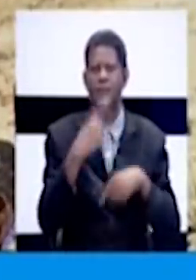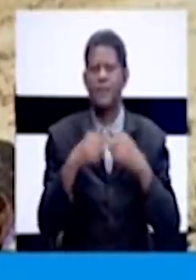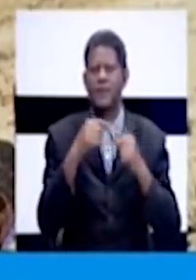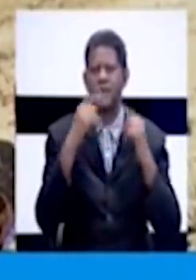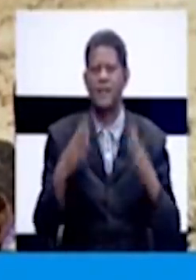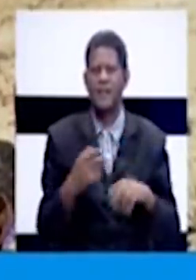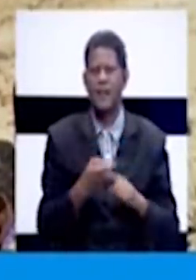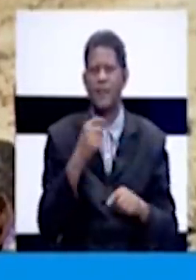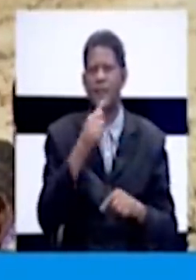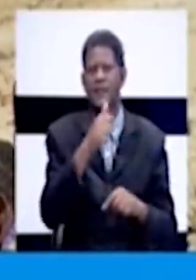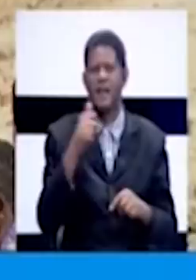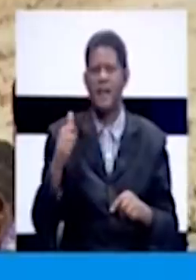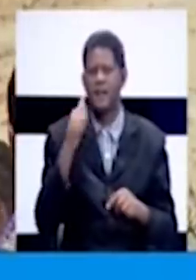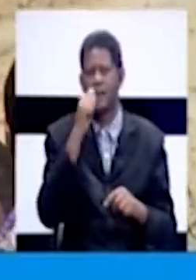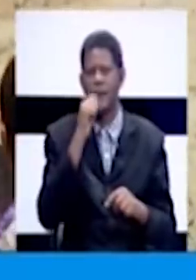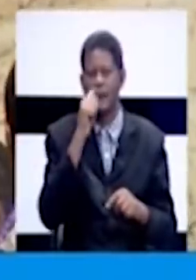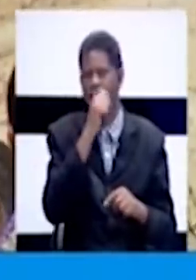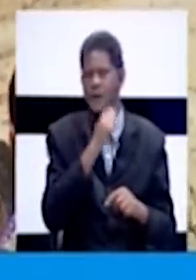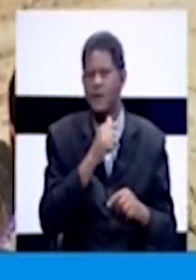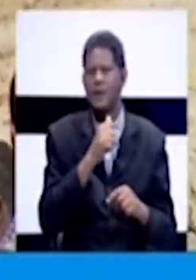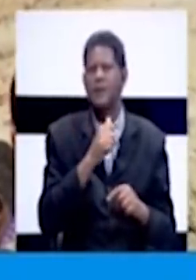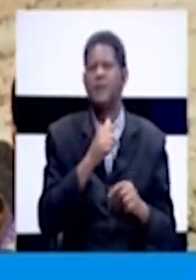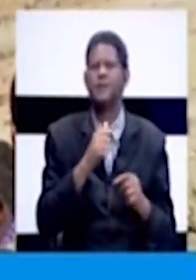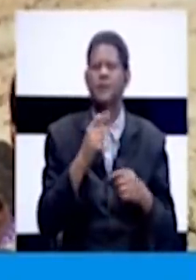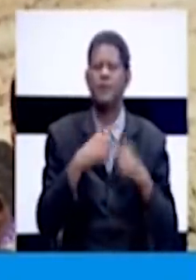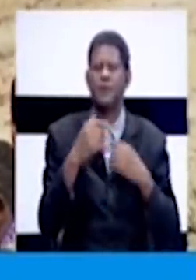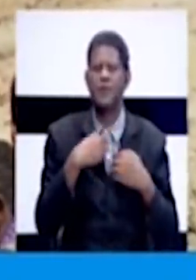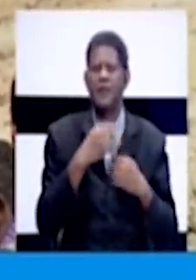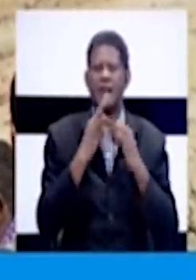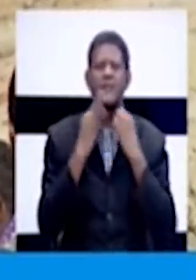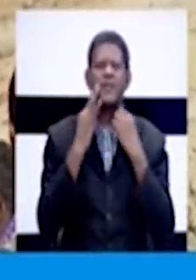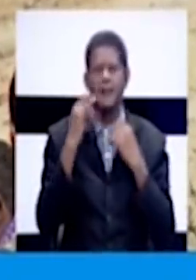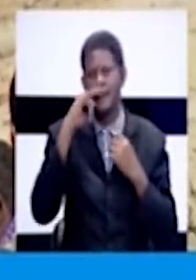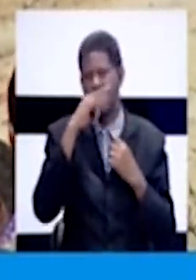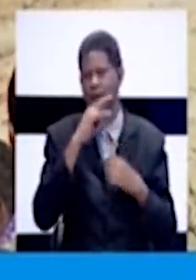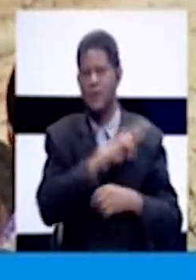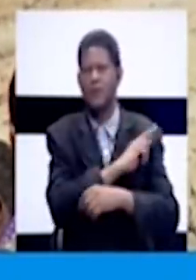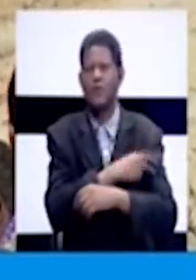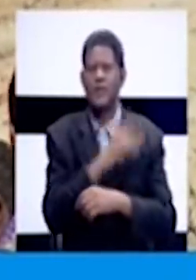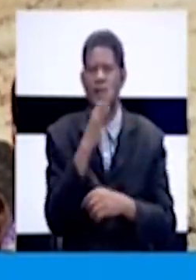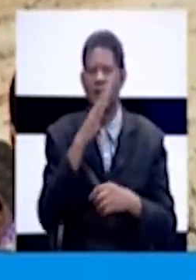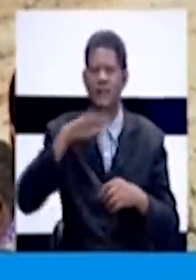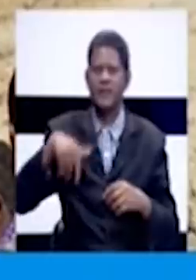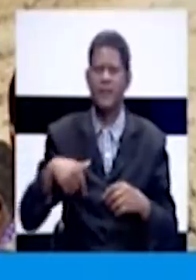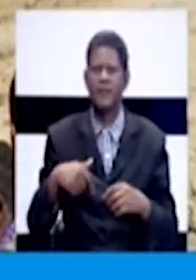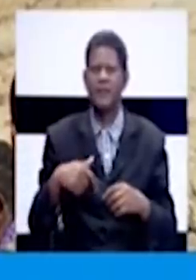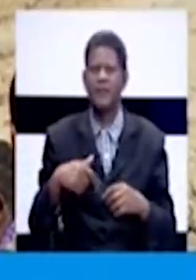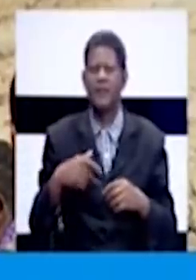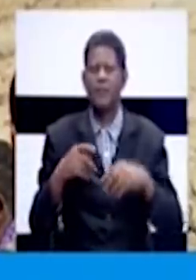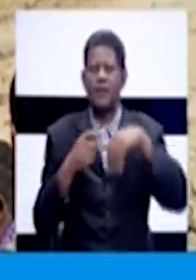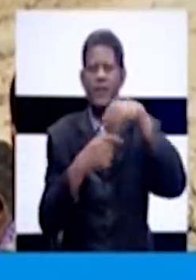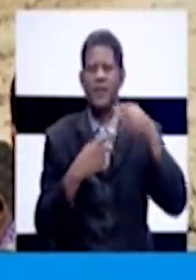سلعي كسياس النخ بالسجنة تمام يروم زمت زلوا عقشيشته سأنات تنصات الديت هتيك أريو مشلا عند